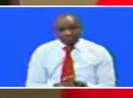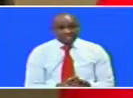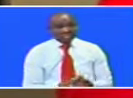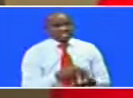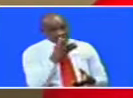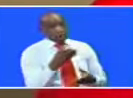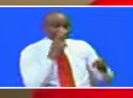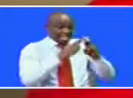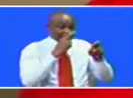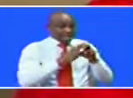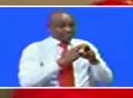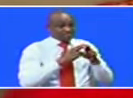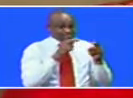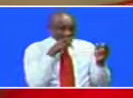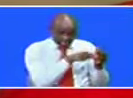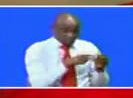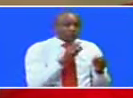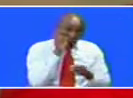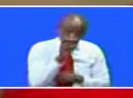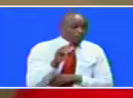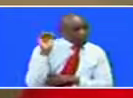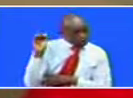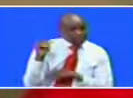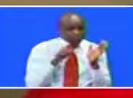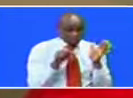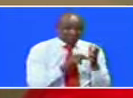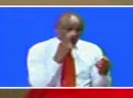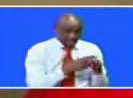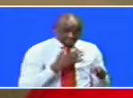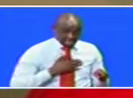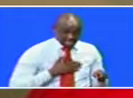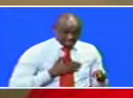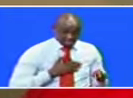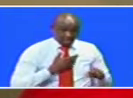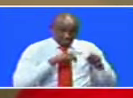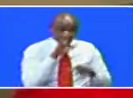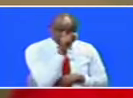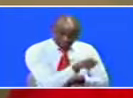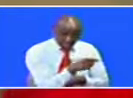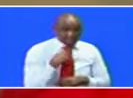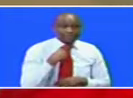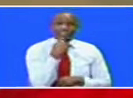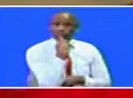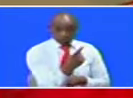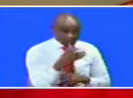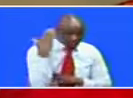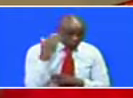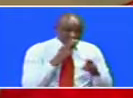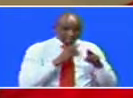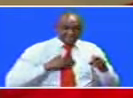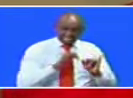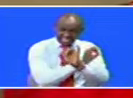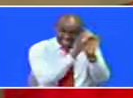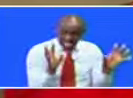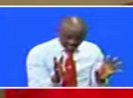Mambo ya jina tuliona asubuhi, na hata hivyo nilikuwa nimemention mbeleni majina zangu